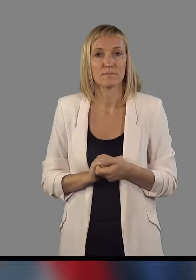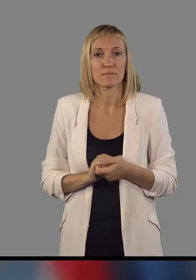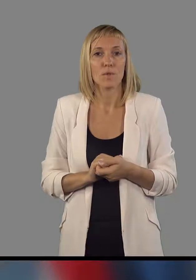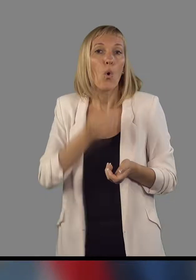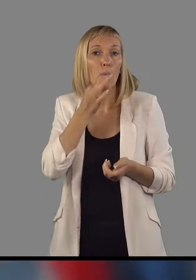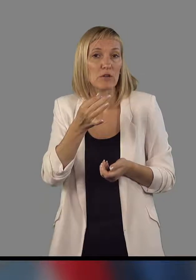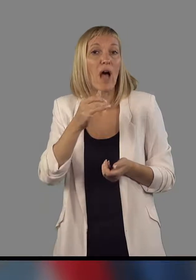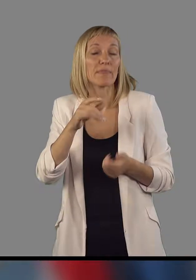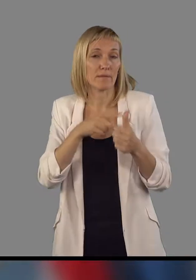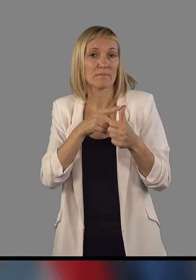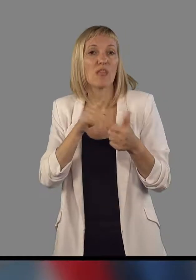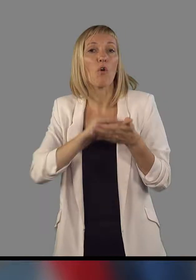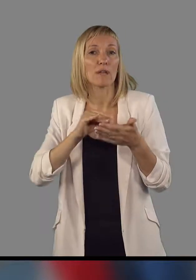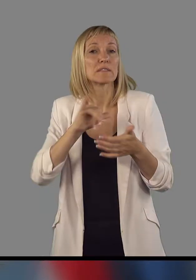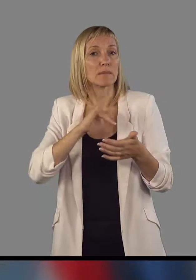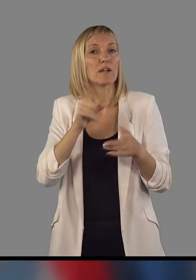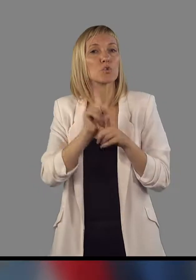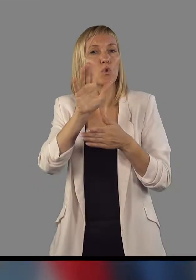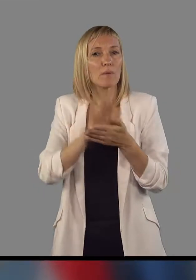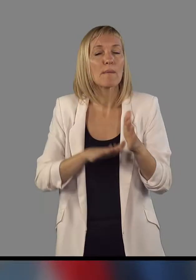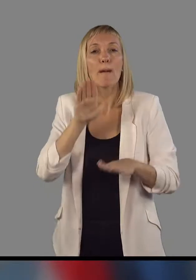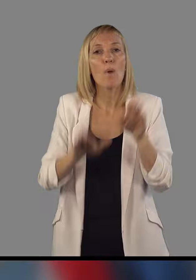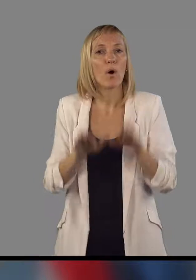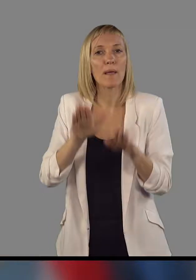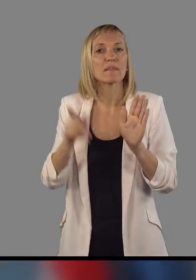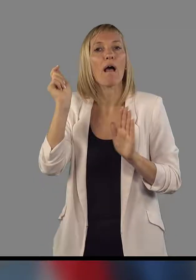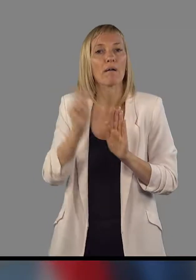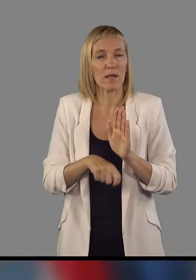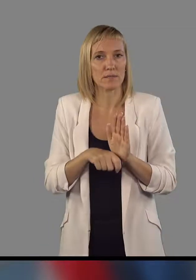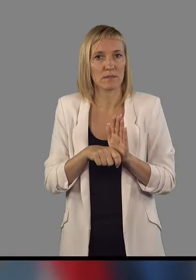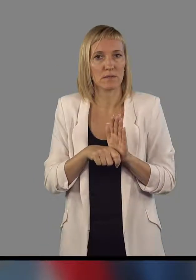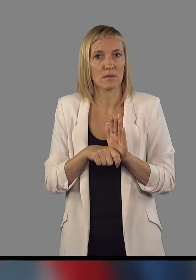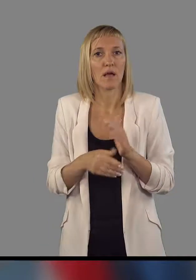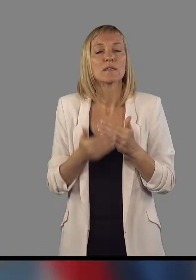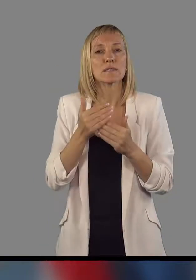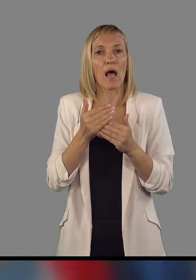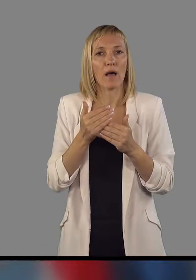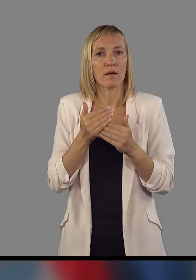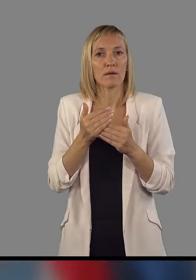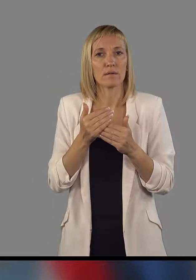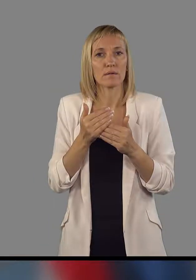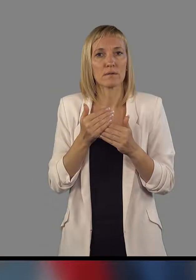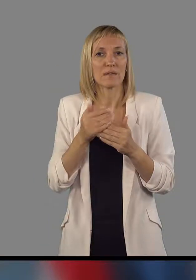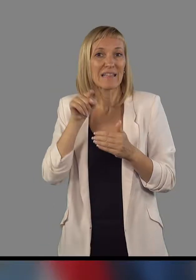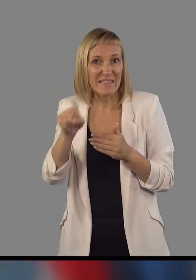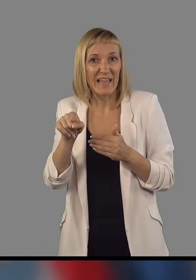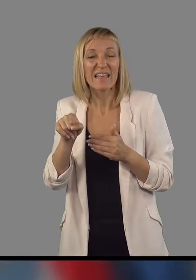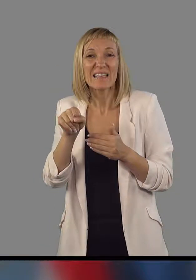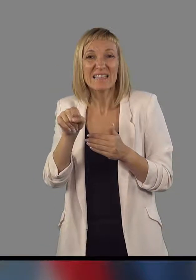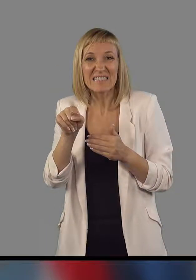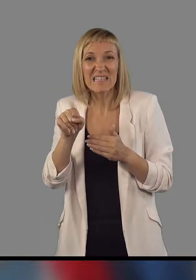Zdravec. Najprej me zanima, če ste vpeljali tudi morebitne kazni za te, ki